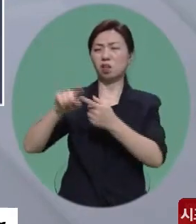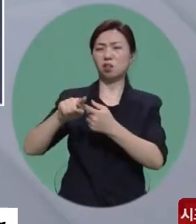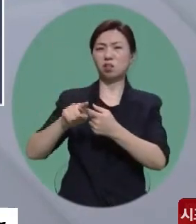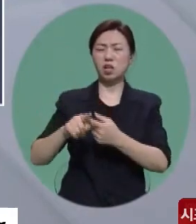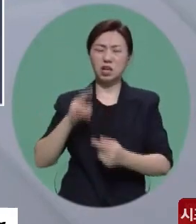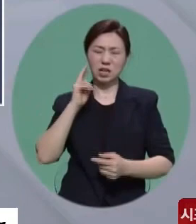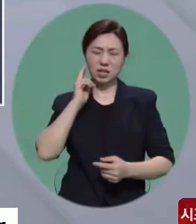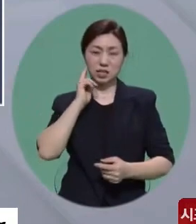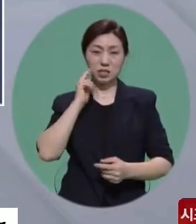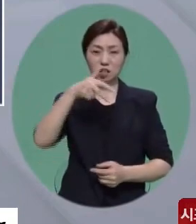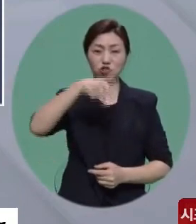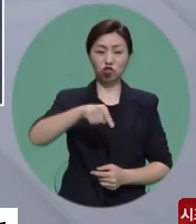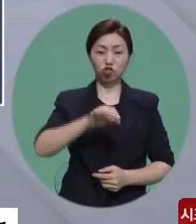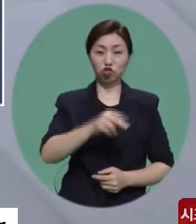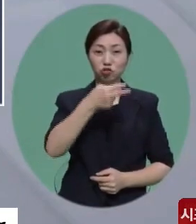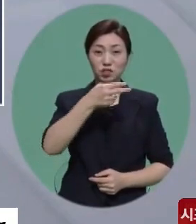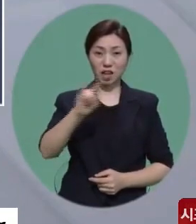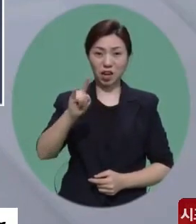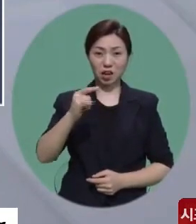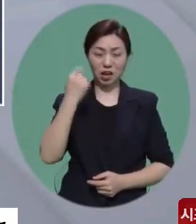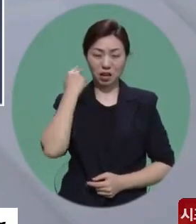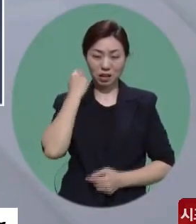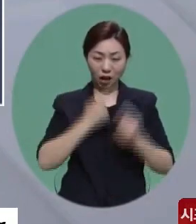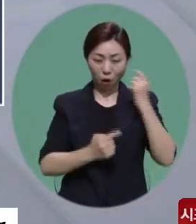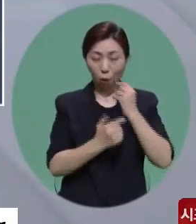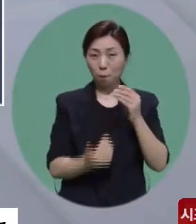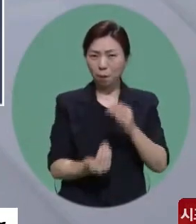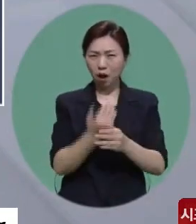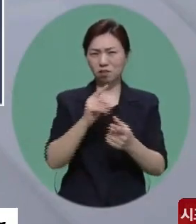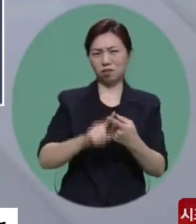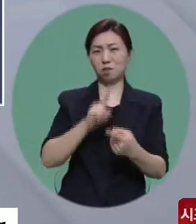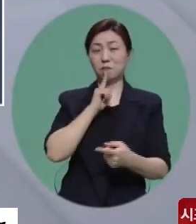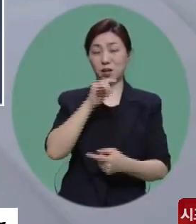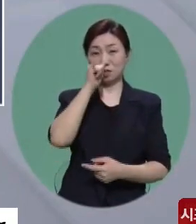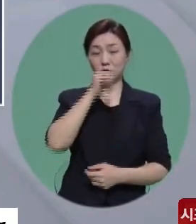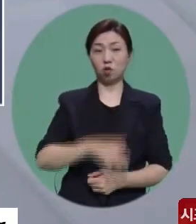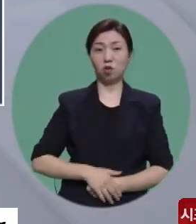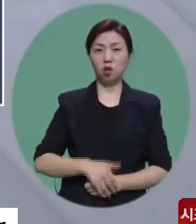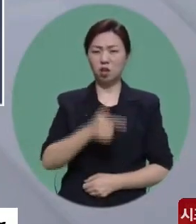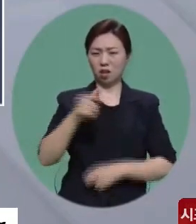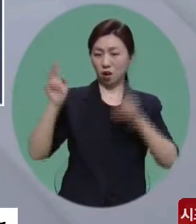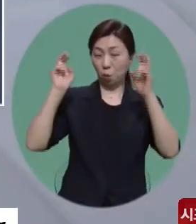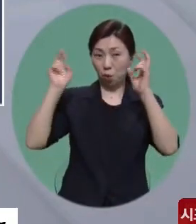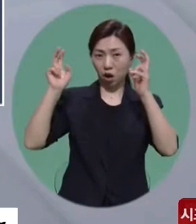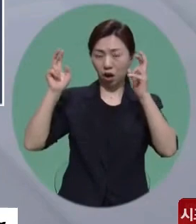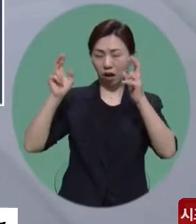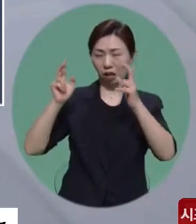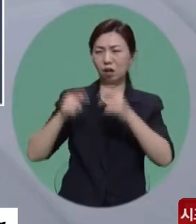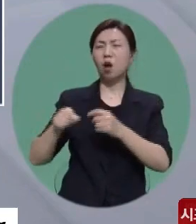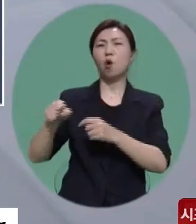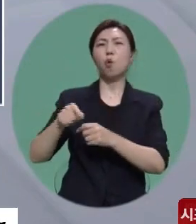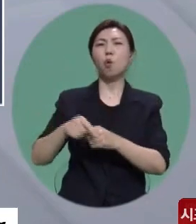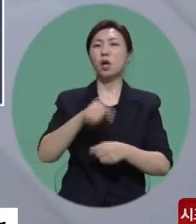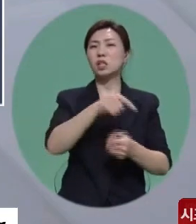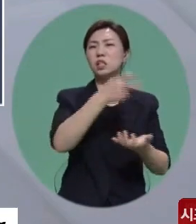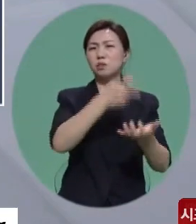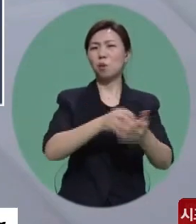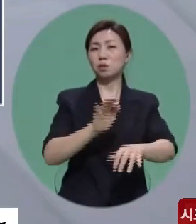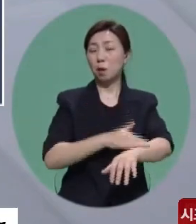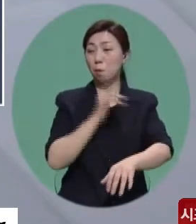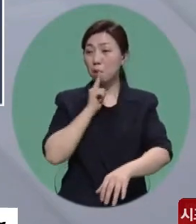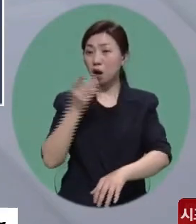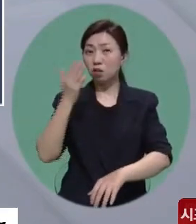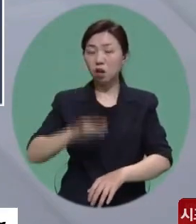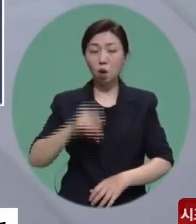왜 사용자에게는 그렇게 확실한 메시지를 주시면서 수많은 김용균에게 보내는 메시지가 없나 제가 참 안타깝게